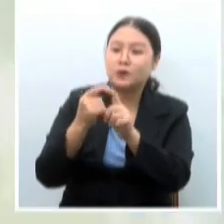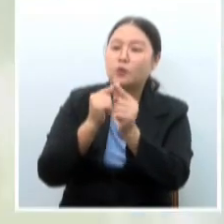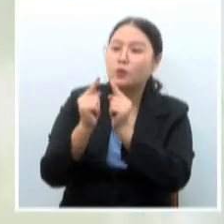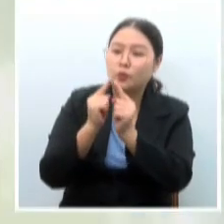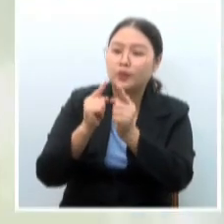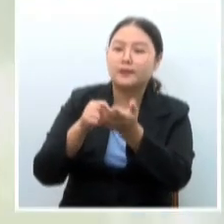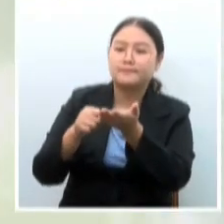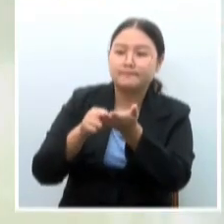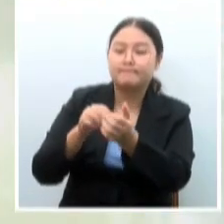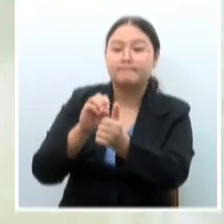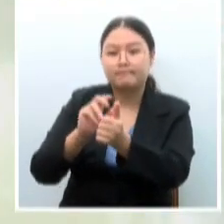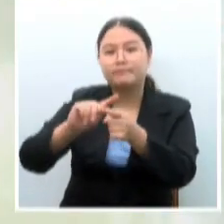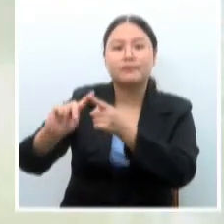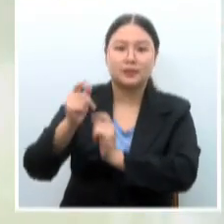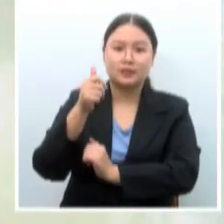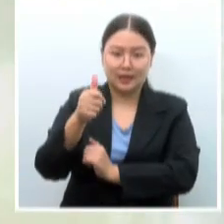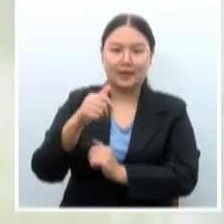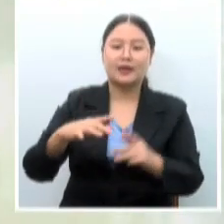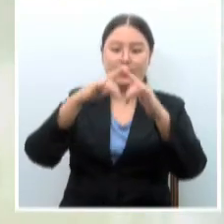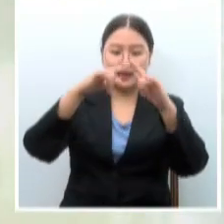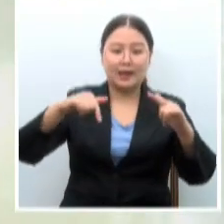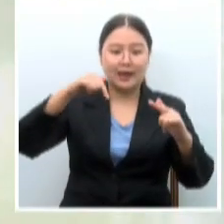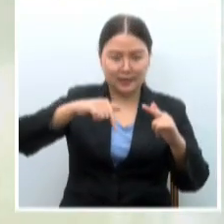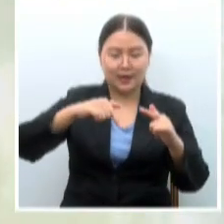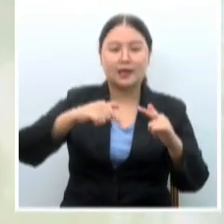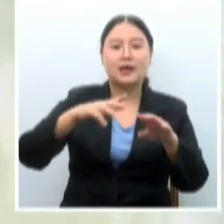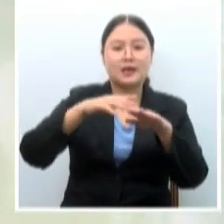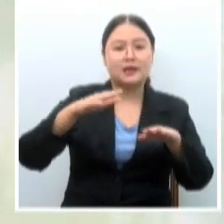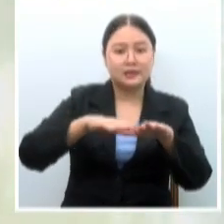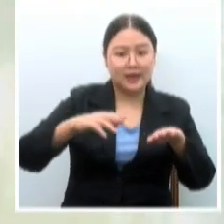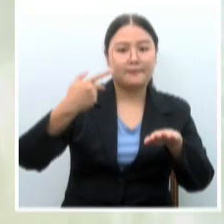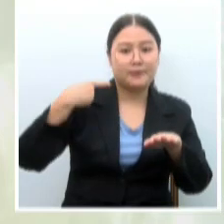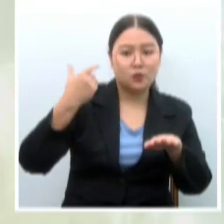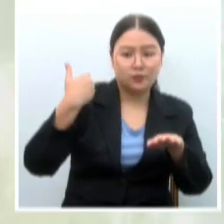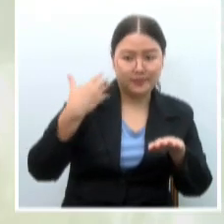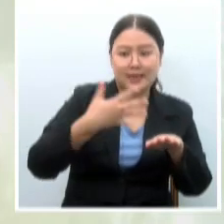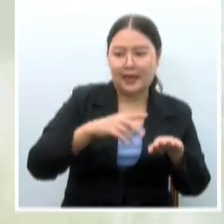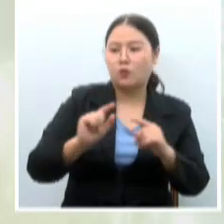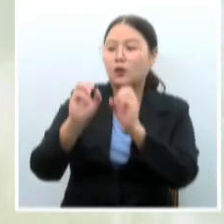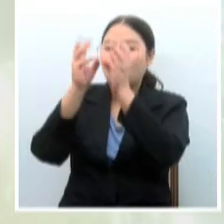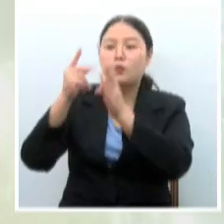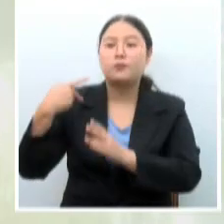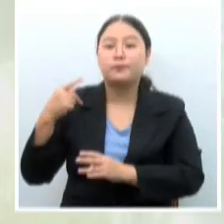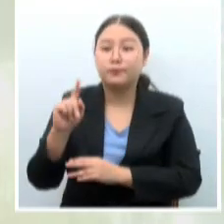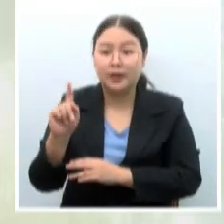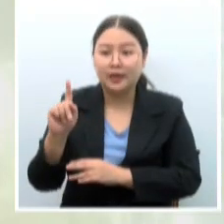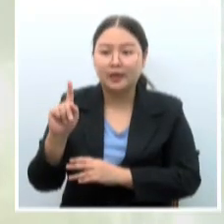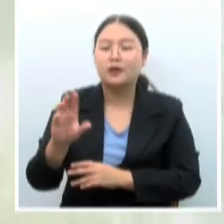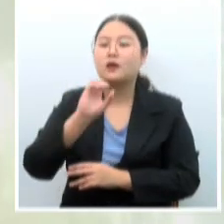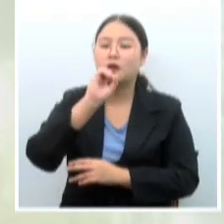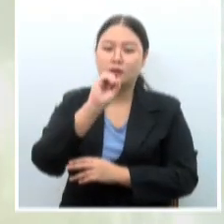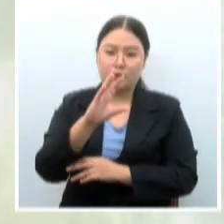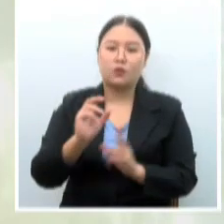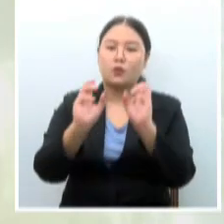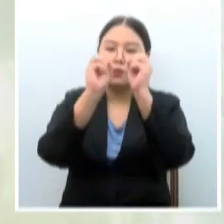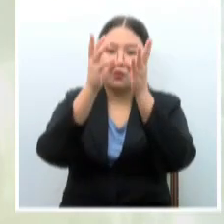อันนี้แคมป์ที่เป็นประโยชน์กับเด็กแล้วกับคุณครูเป็นยังไงบ้าง คุณครูก็ได้มาดิสคัสแลกเปลี่ยนปัญหา